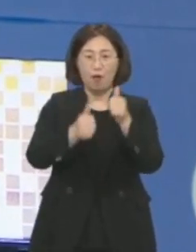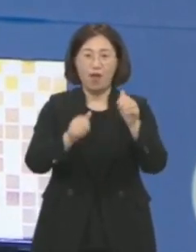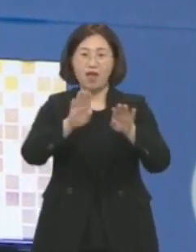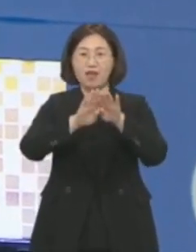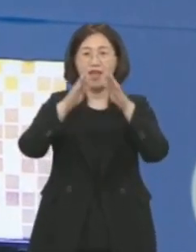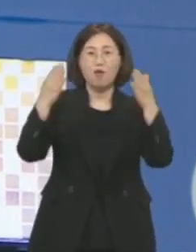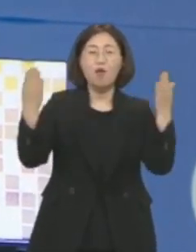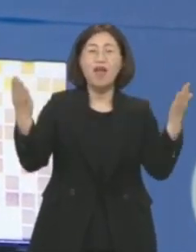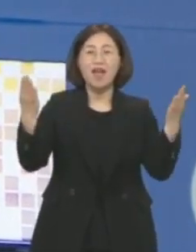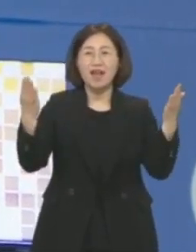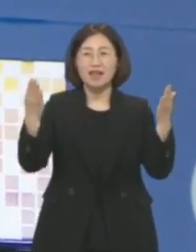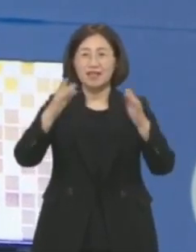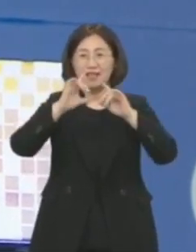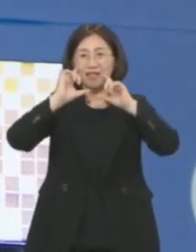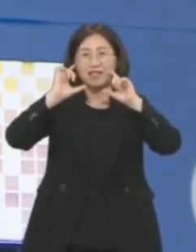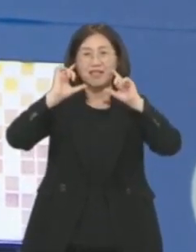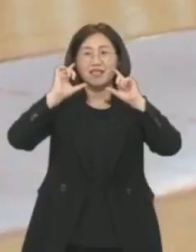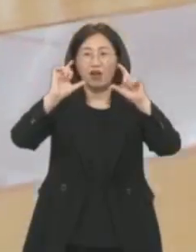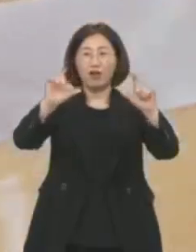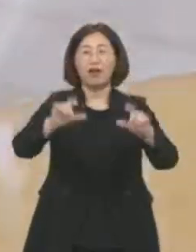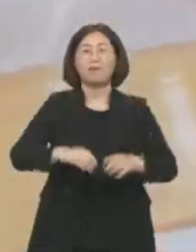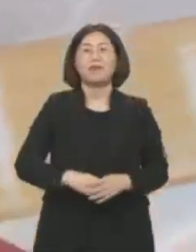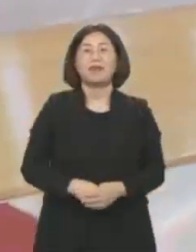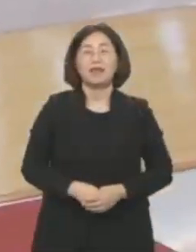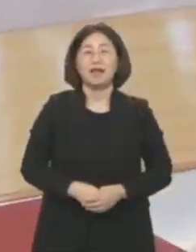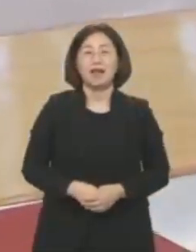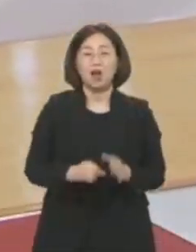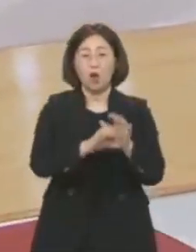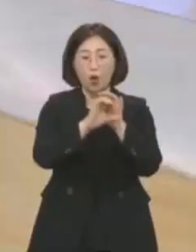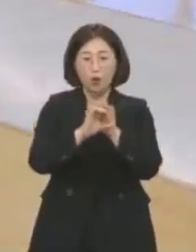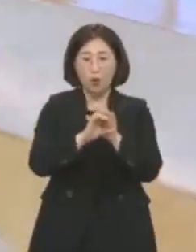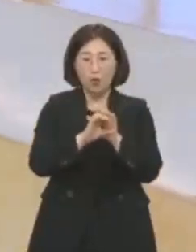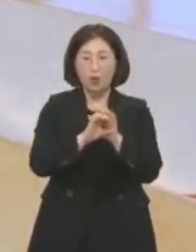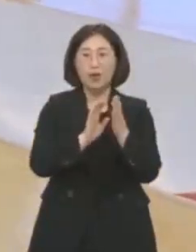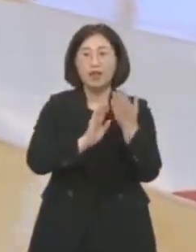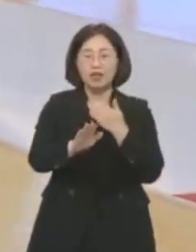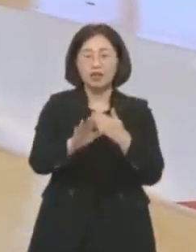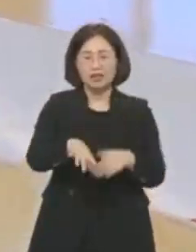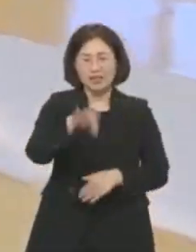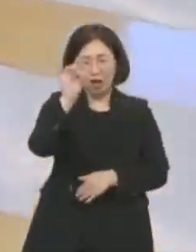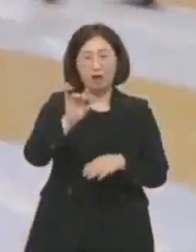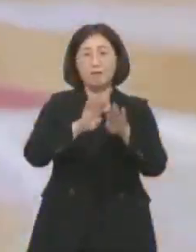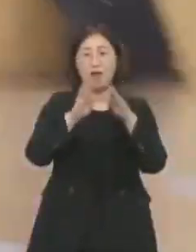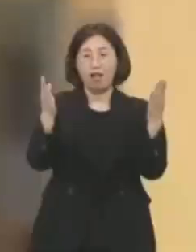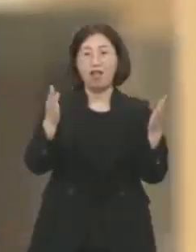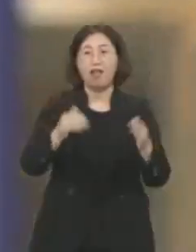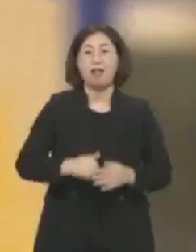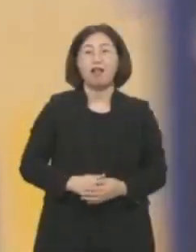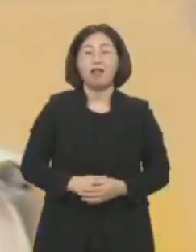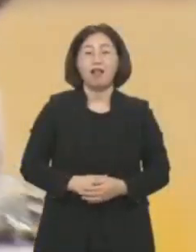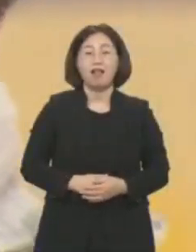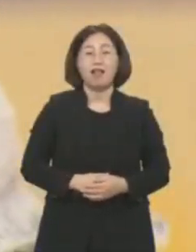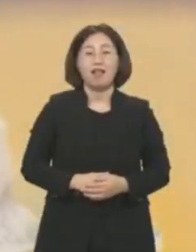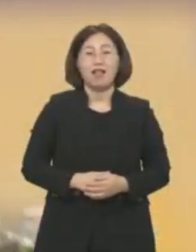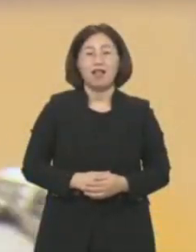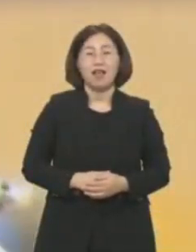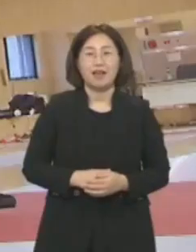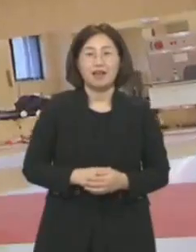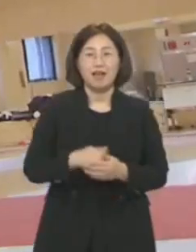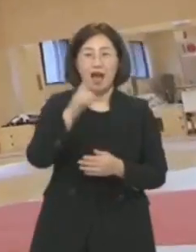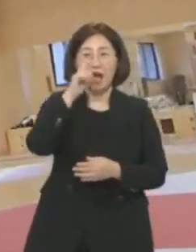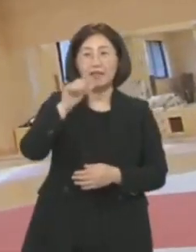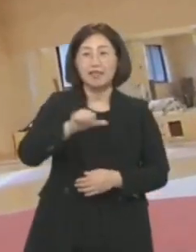개회를 선언합니다. 코로나 엔데믹 이후 처음 열리는 이번 전국체전에는 항저우 아시안게임